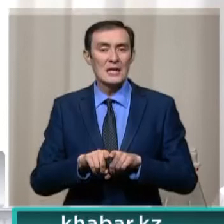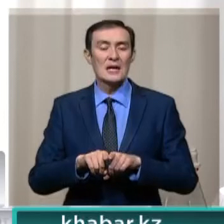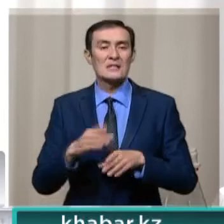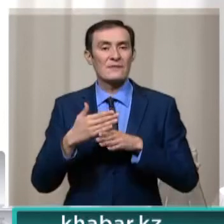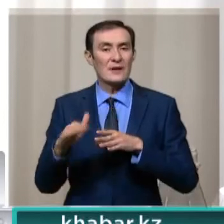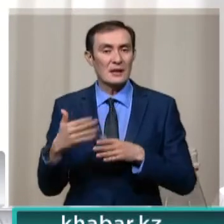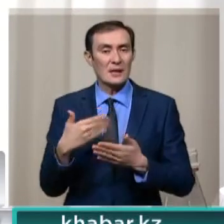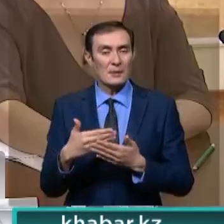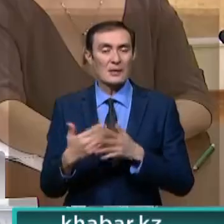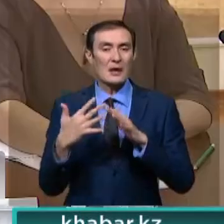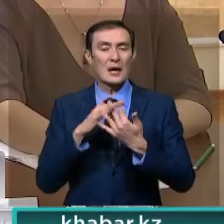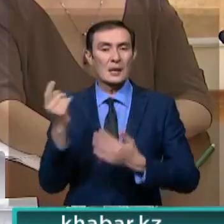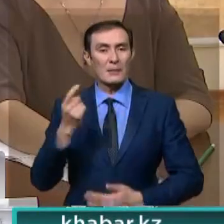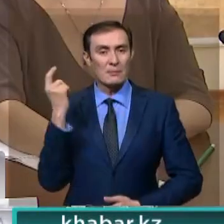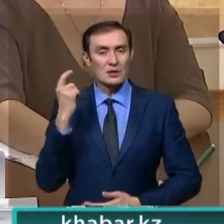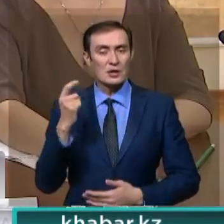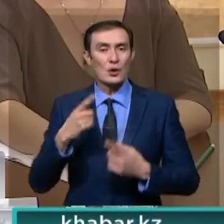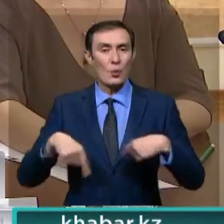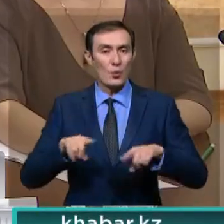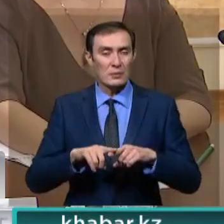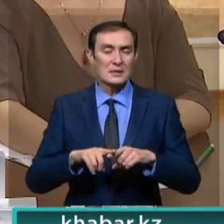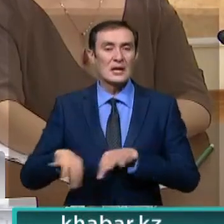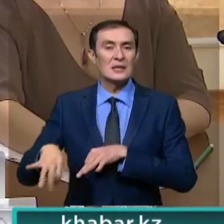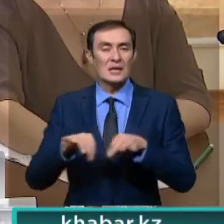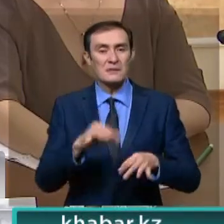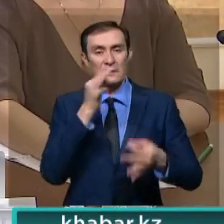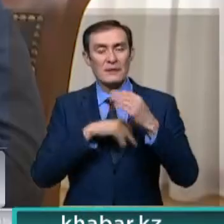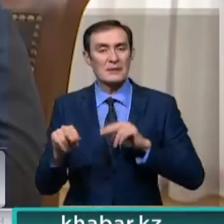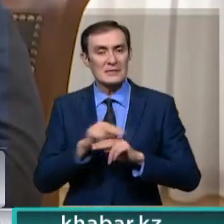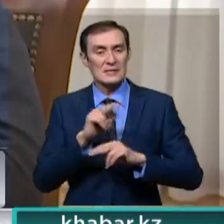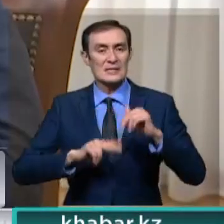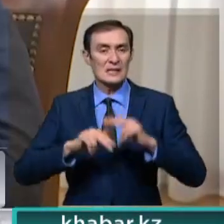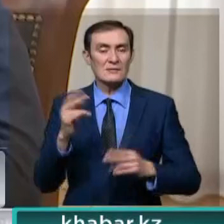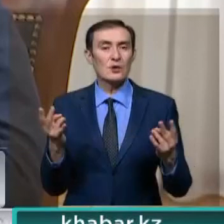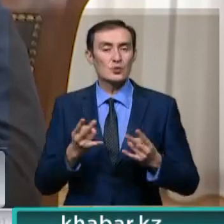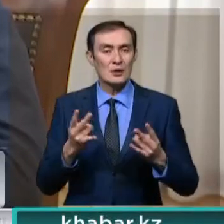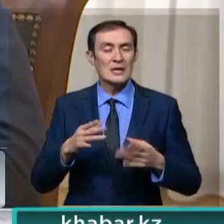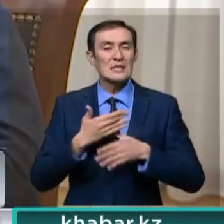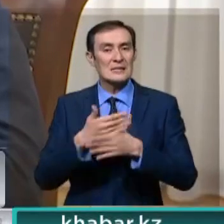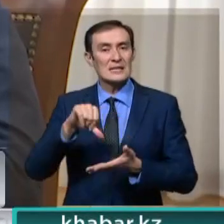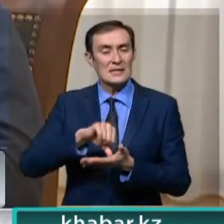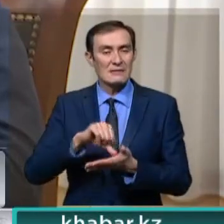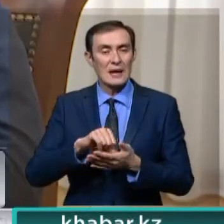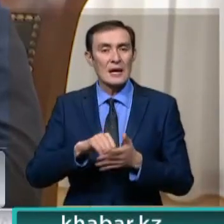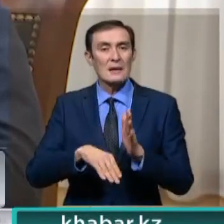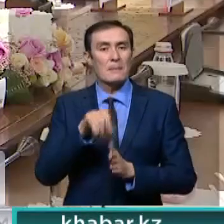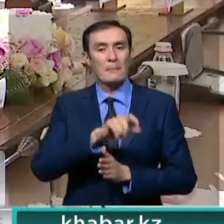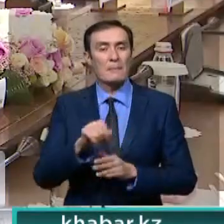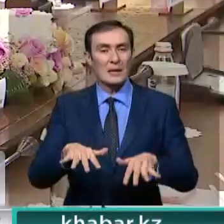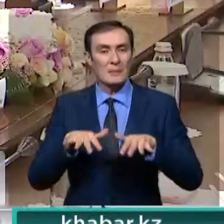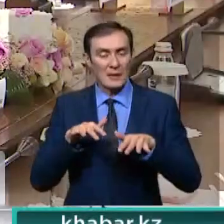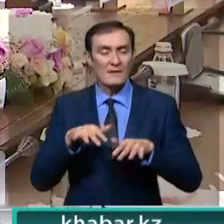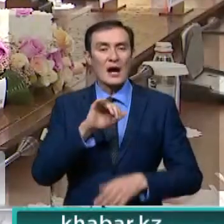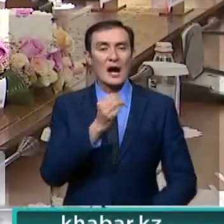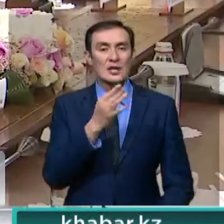перспективах сферах, как агропромышленный комплекс, транспорт, фармацевтика, строительство, важно содействие парламентариев. Кроме того, Маулена